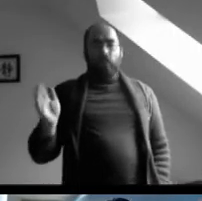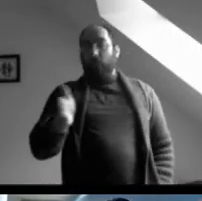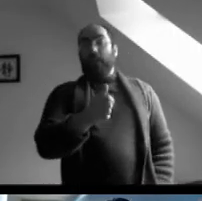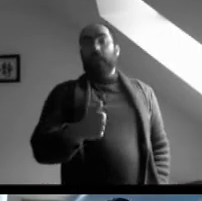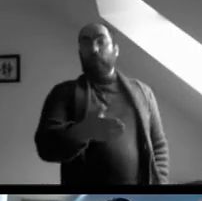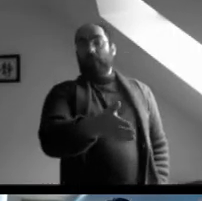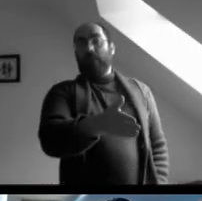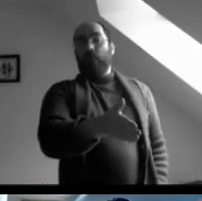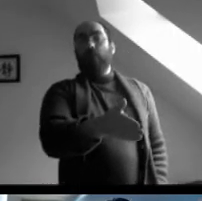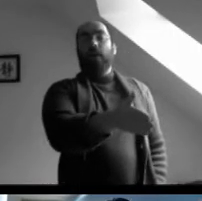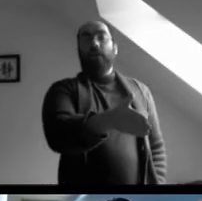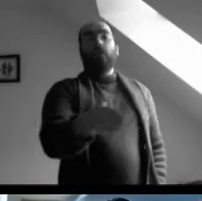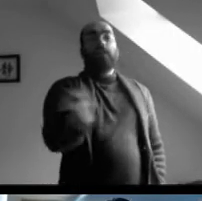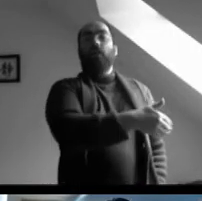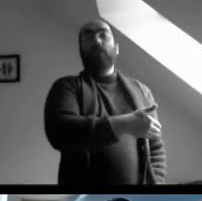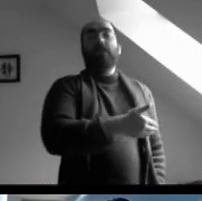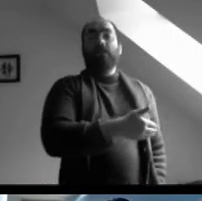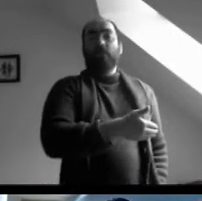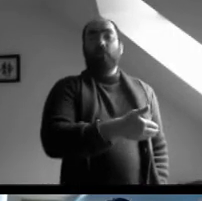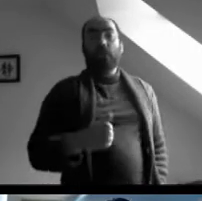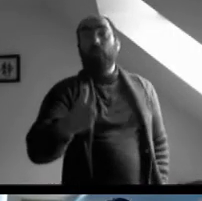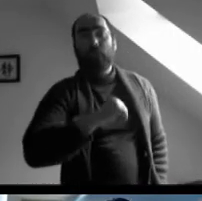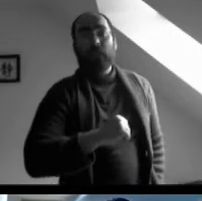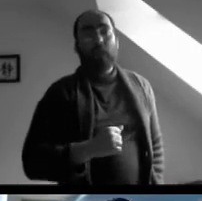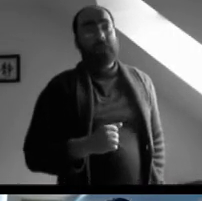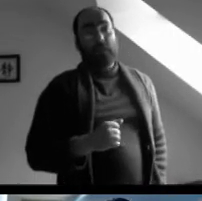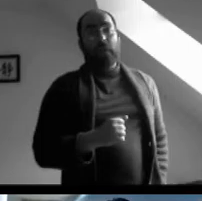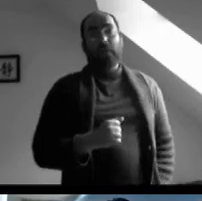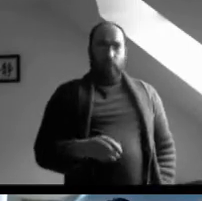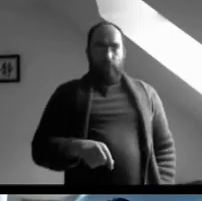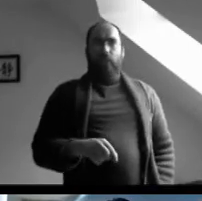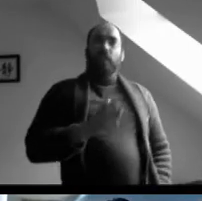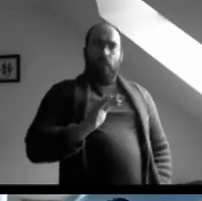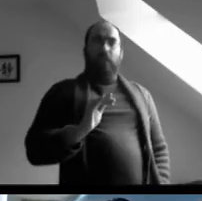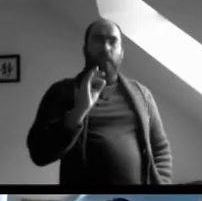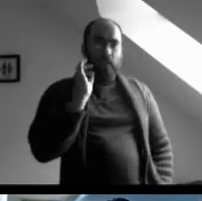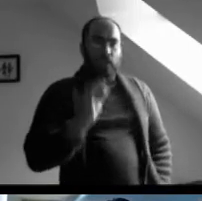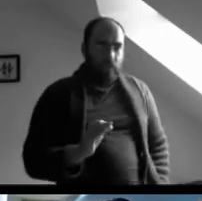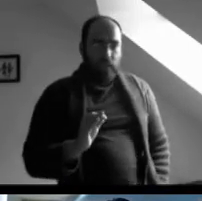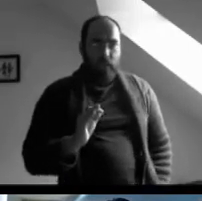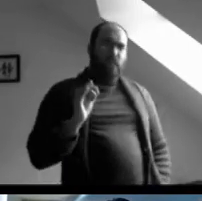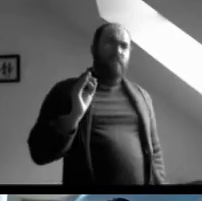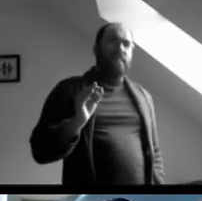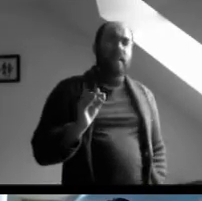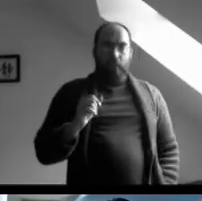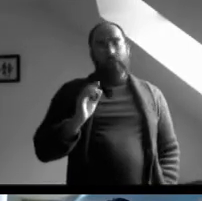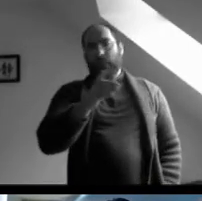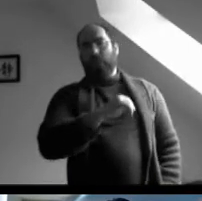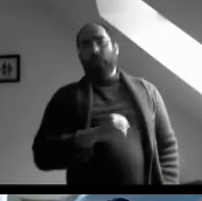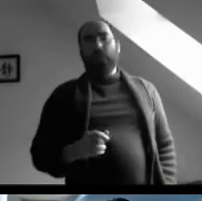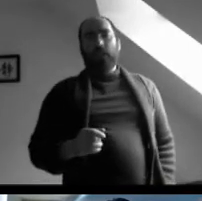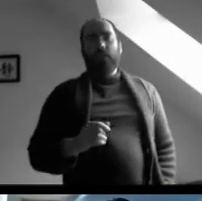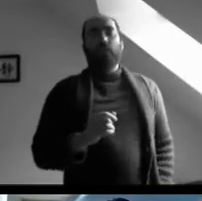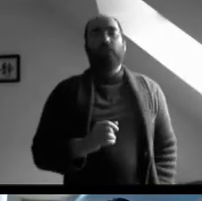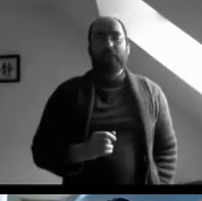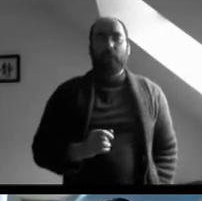Vous pouvez regarder le Civil War de Marvel en retirant toutes les scènes d'action du film. Vous comprendrez quand même ce qui se passe. Ici, au contraire, l'action est organique, vitale. J'avais prévenu